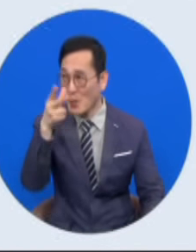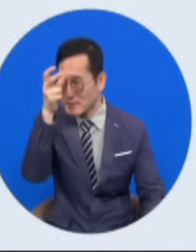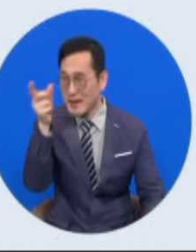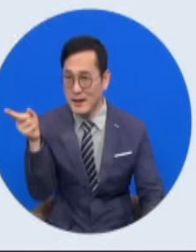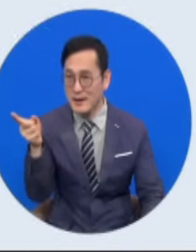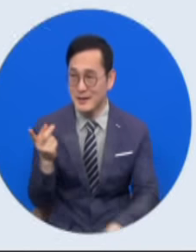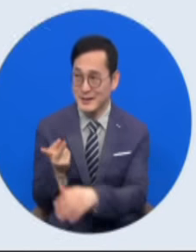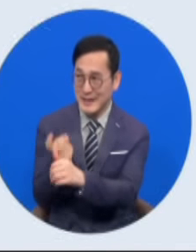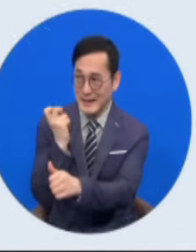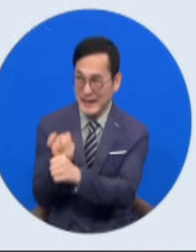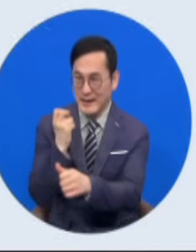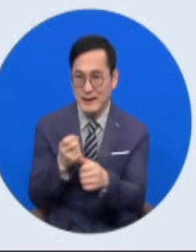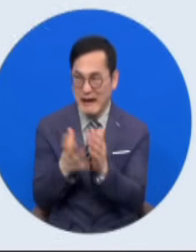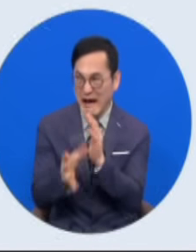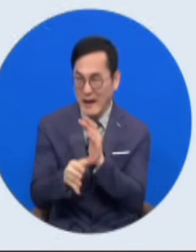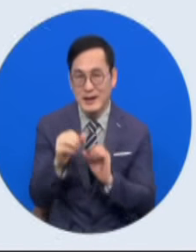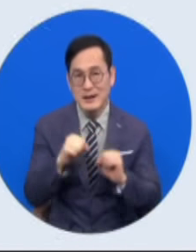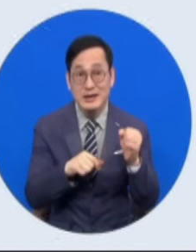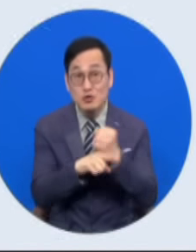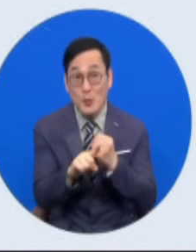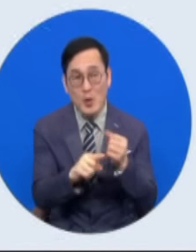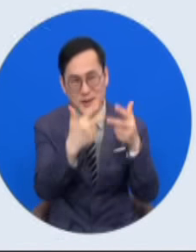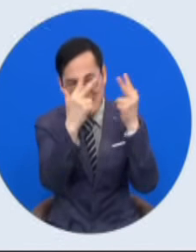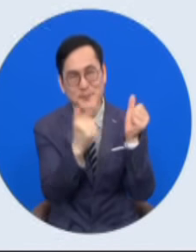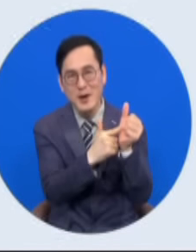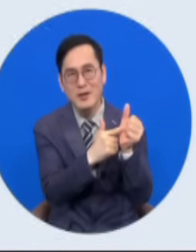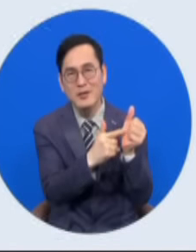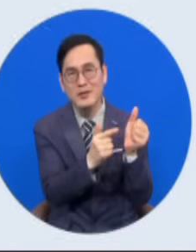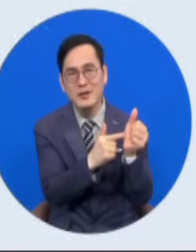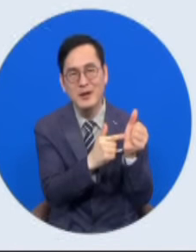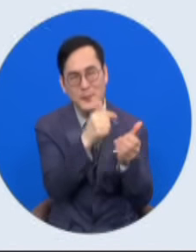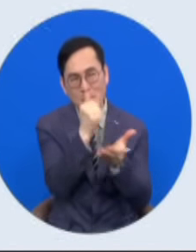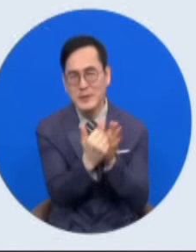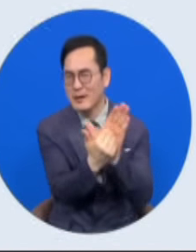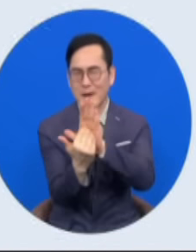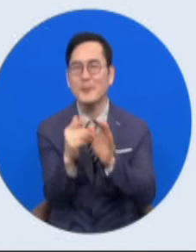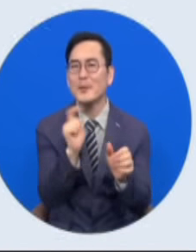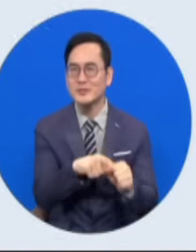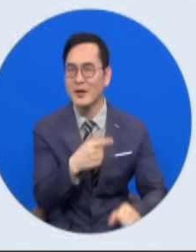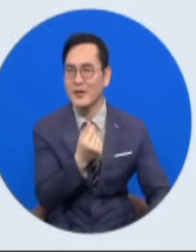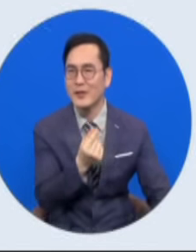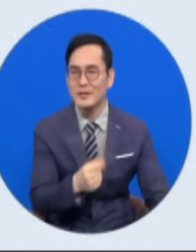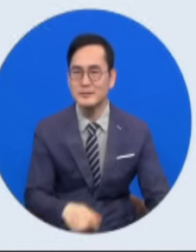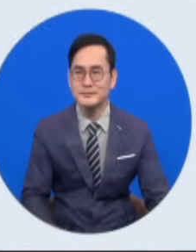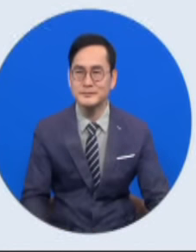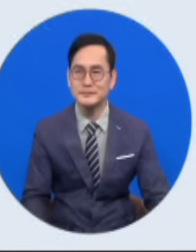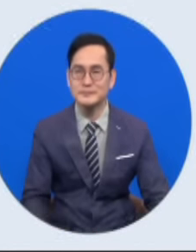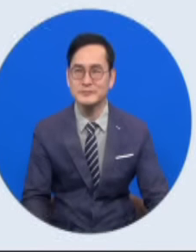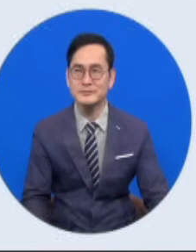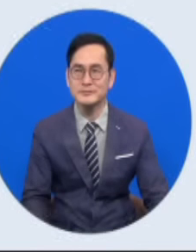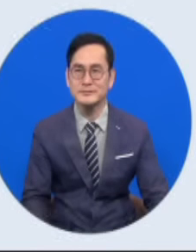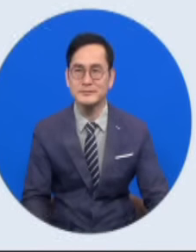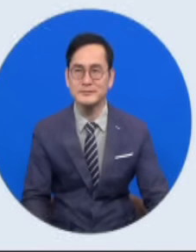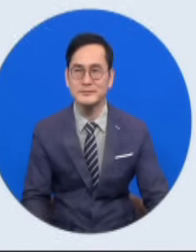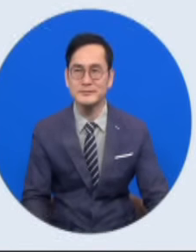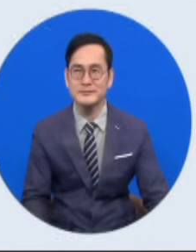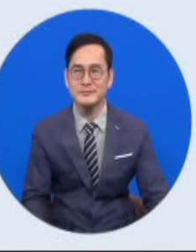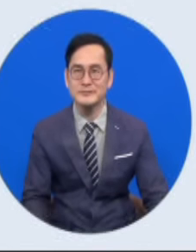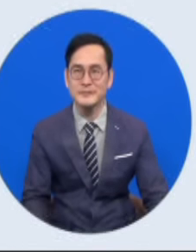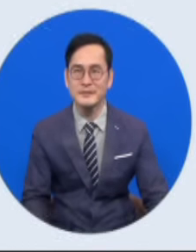유죄를 예상되면서 나오는 무리수 반사 이계만 기대면 총선 실패 반복 국민의임이 시급히 바뀌어야 한다라고 인터뷰를